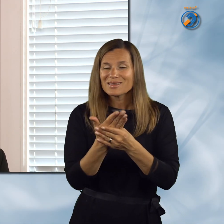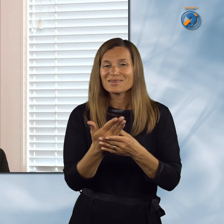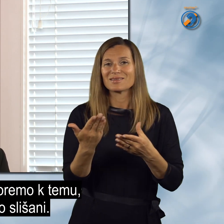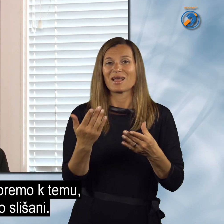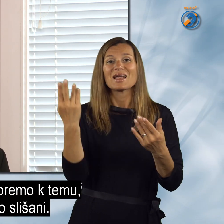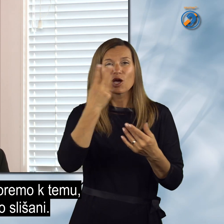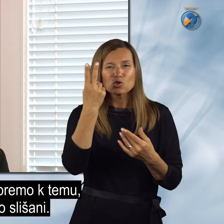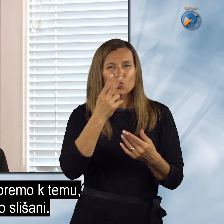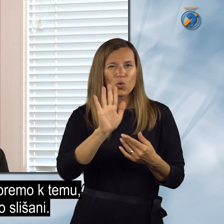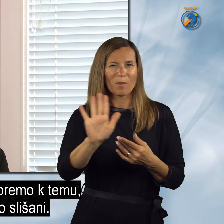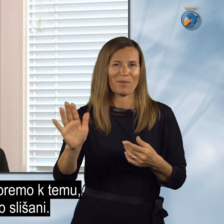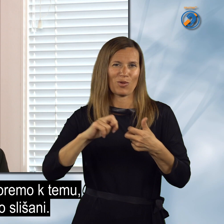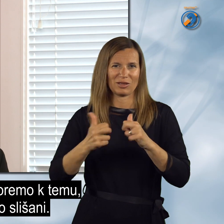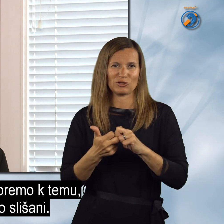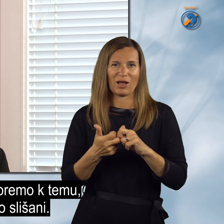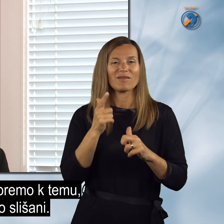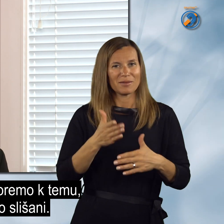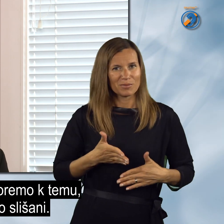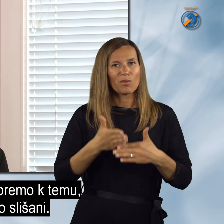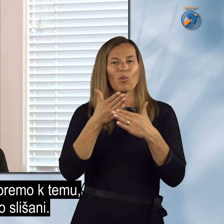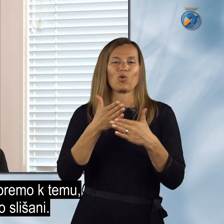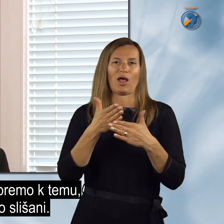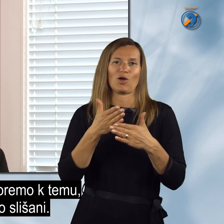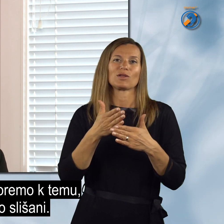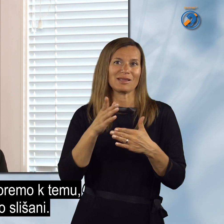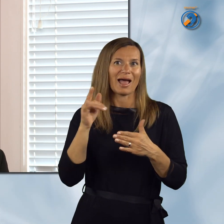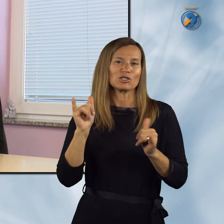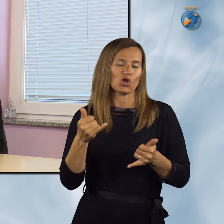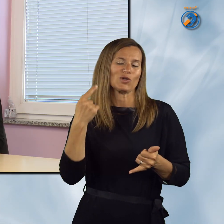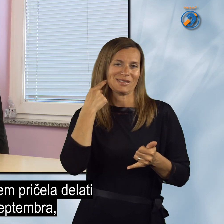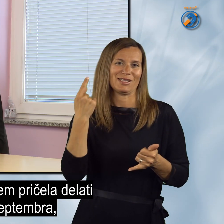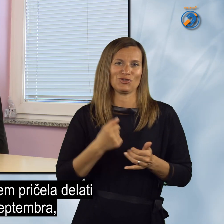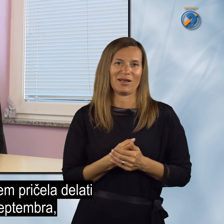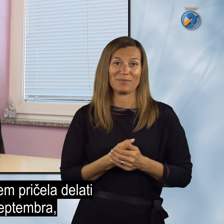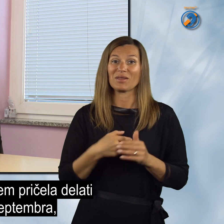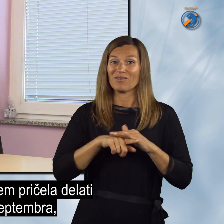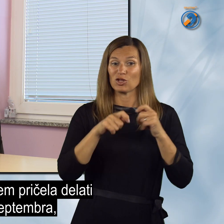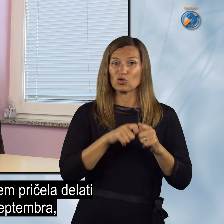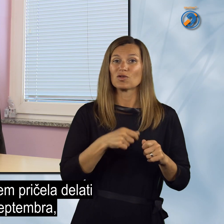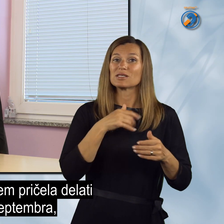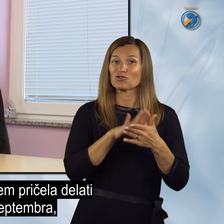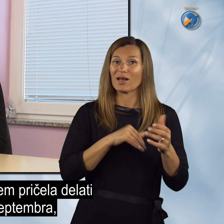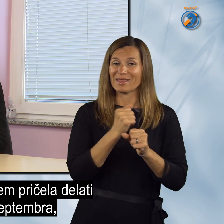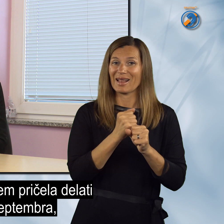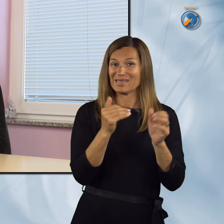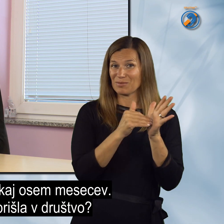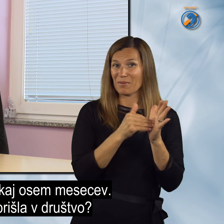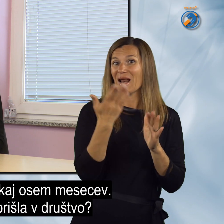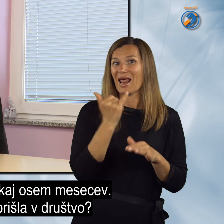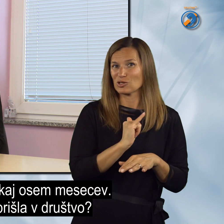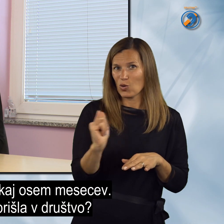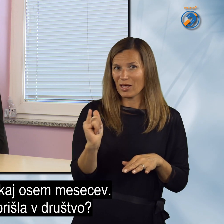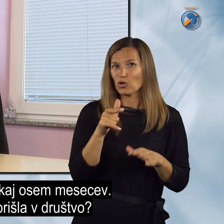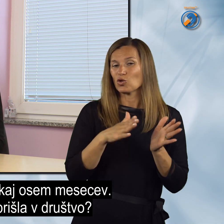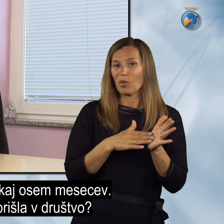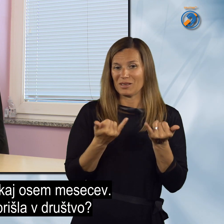razumemo in pripomoremo k temu, da so slišani. V društvu sem pričela delati septembra lansko leto,